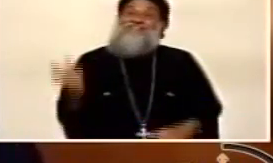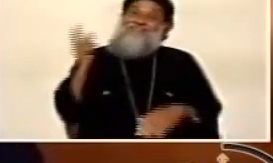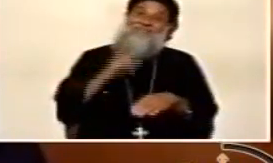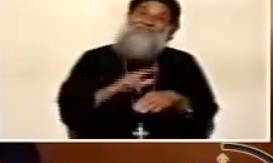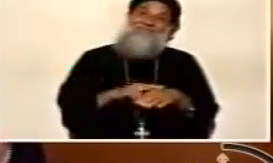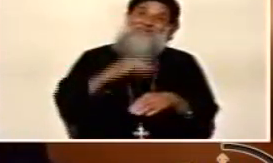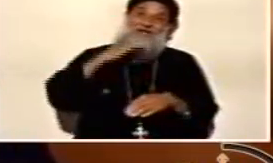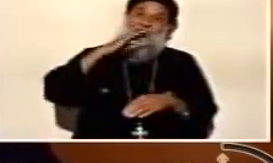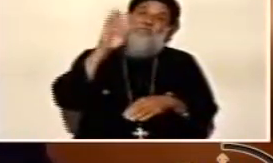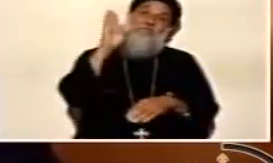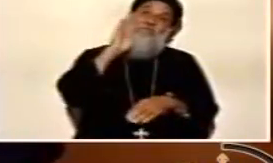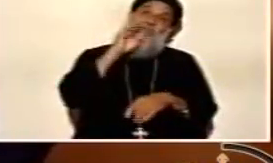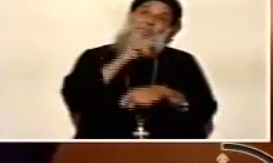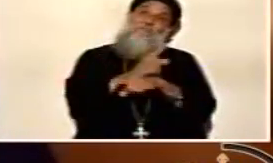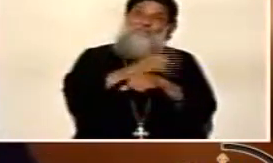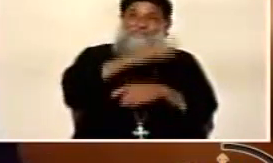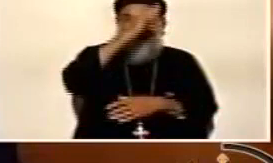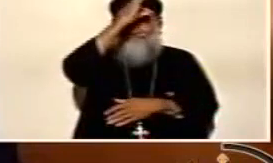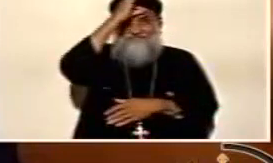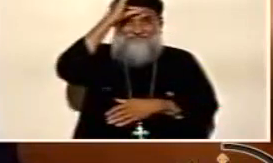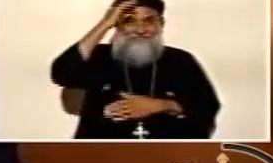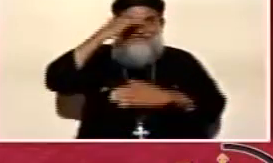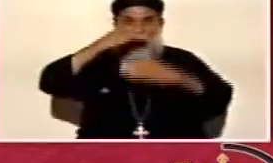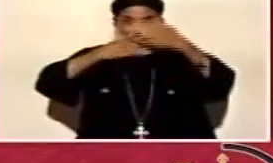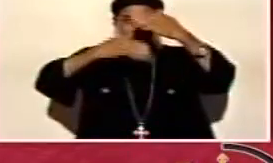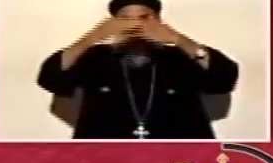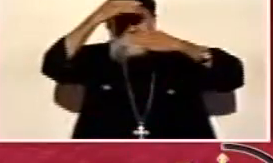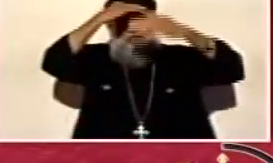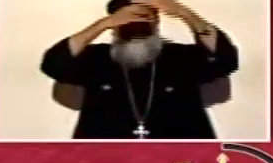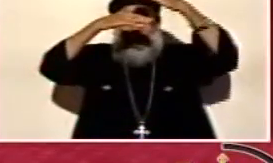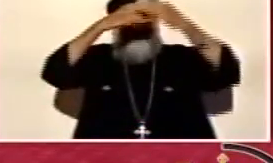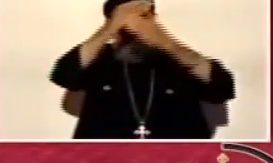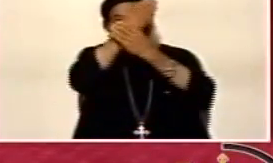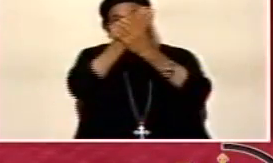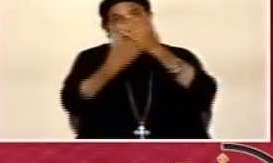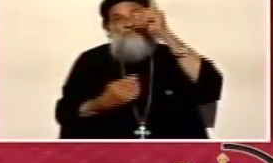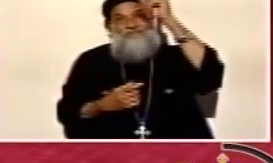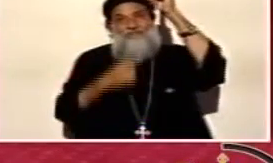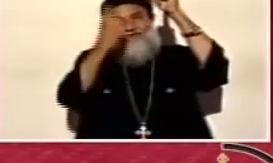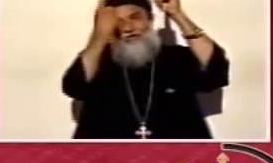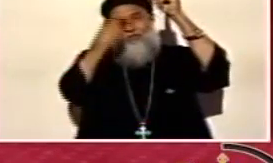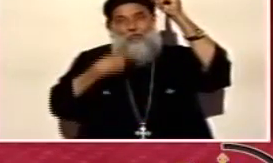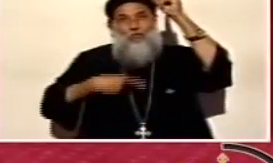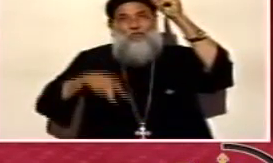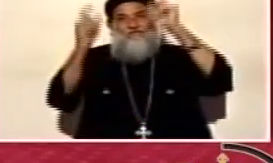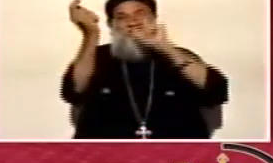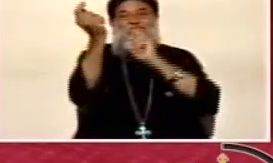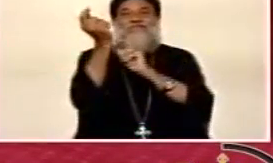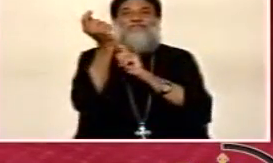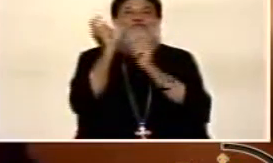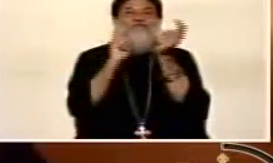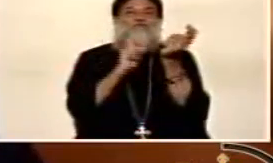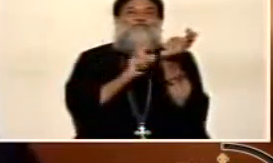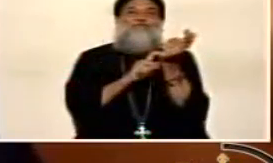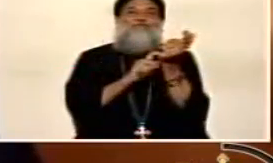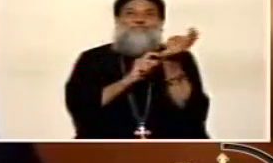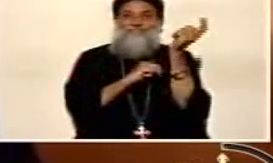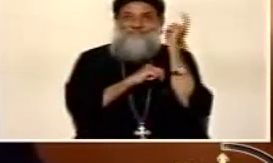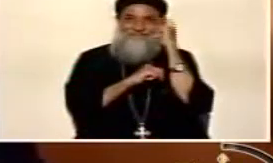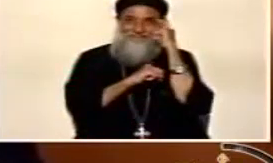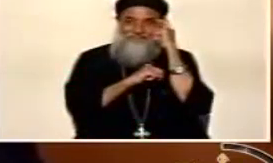ولذلك احنا مثلنا الاعلى هو السيد المسيح ابن الله الوحيد بالطبيعة. فهو